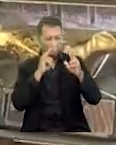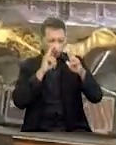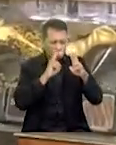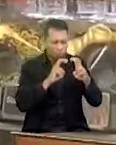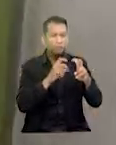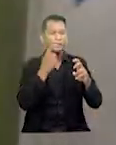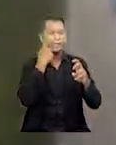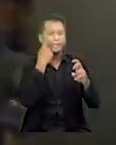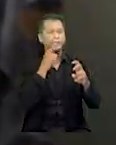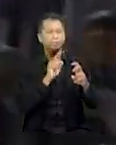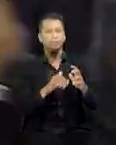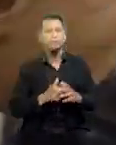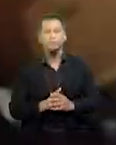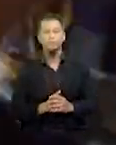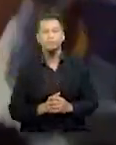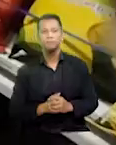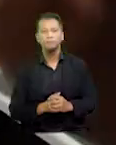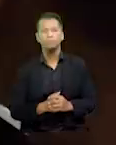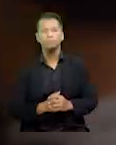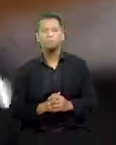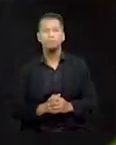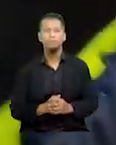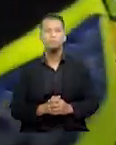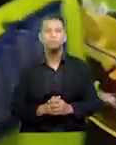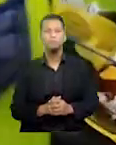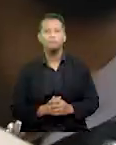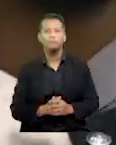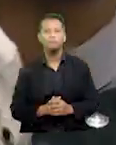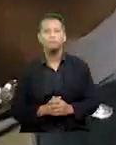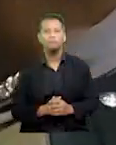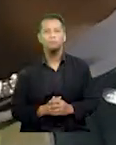Dari Sidoarjo, Jawa Timur, Pramono Putra melaporkan. Thank you.